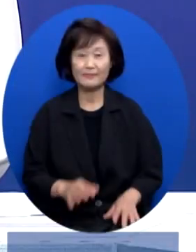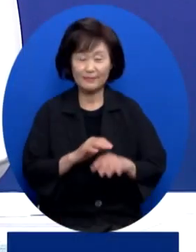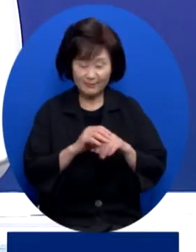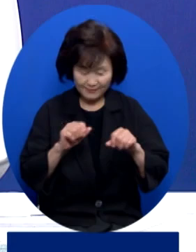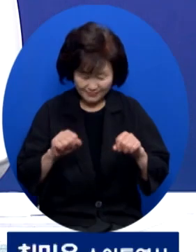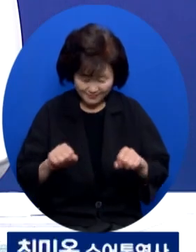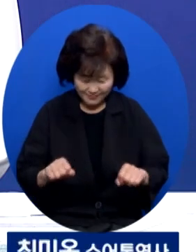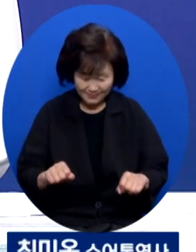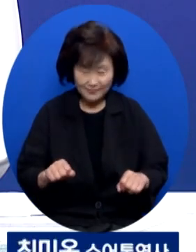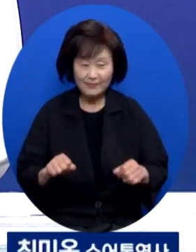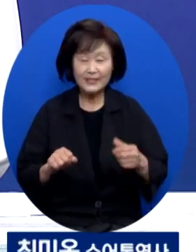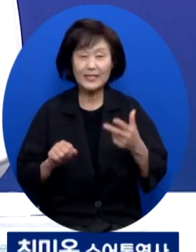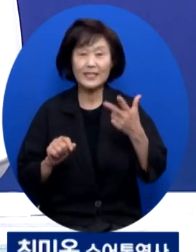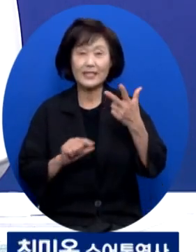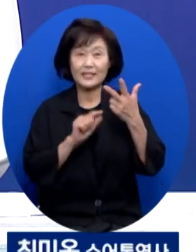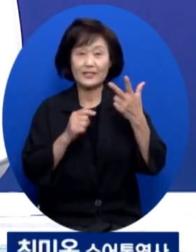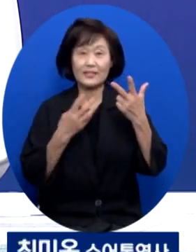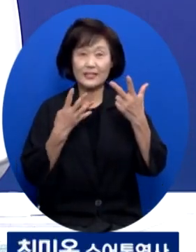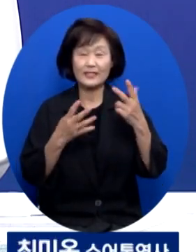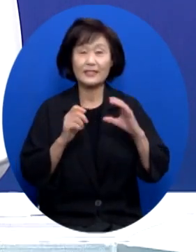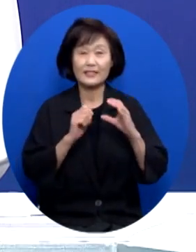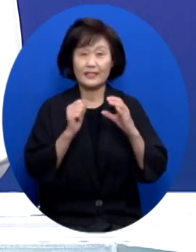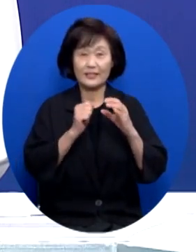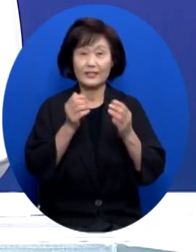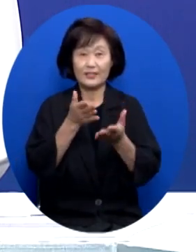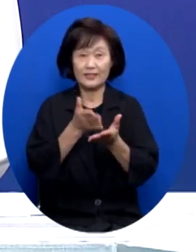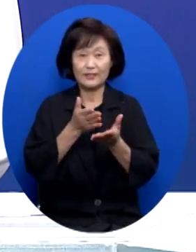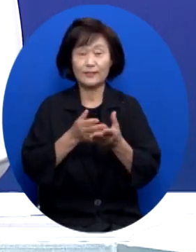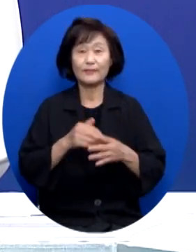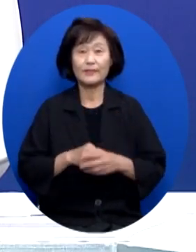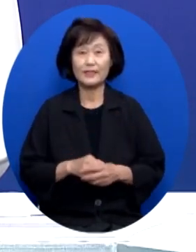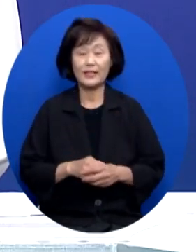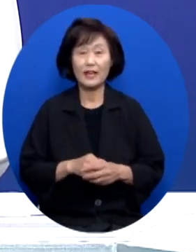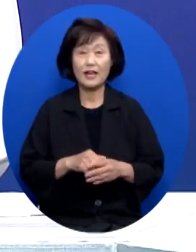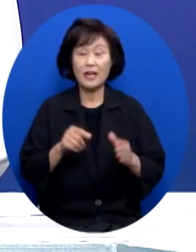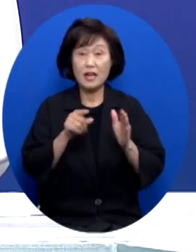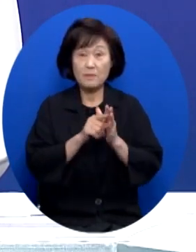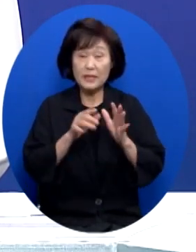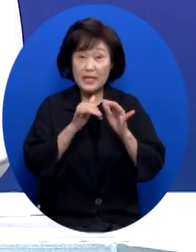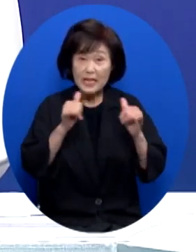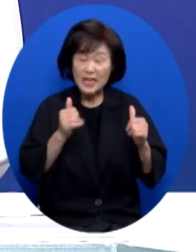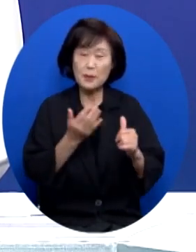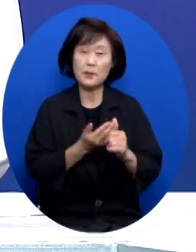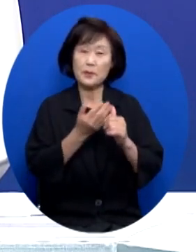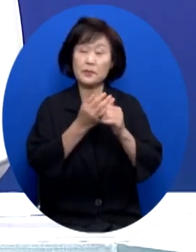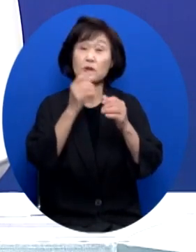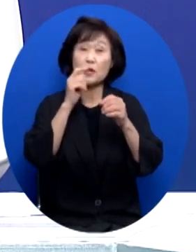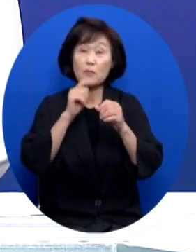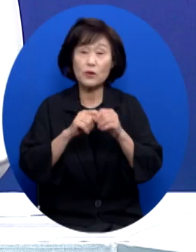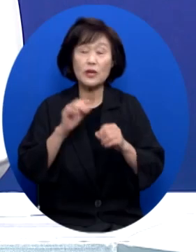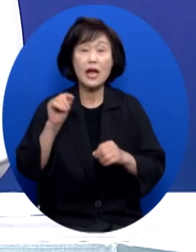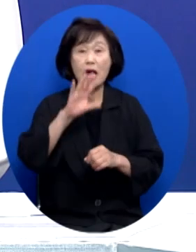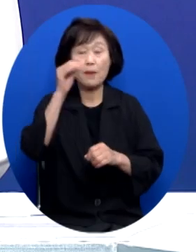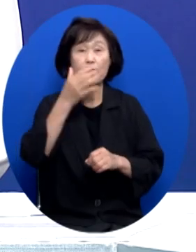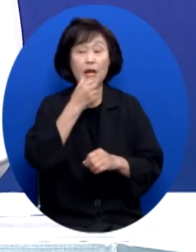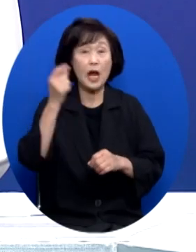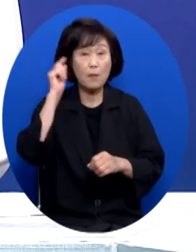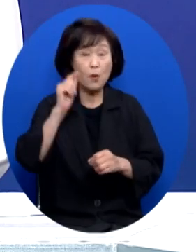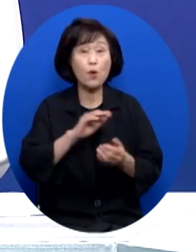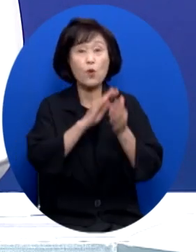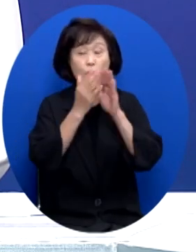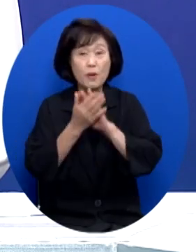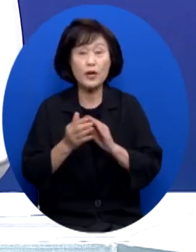시청자 여러분 안녕하십니까? 7월 4일 CTS 뉴스입니다. 크리스천 인재 양성을 통해 아프리카 복음화를 꿈꾸고 있는